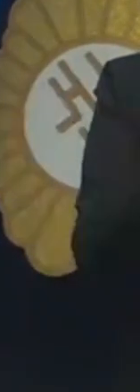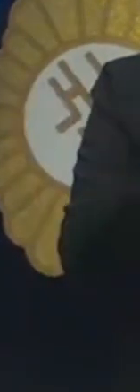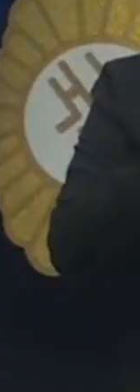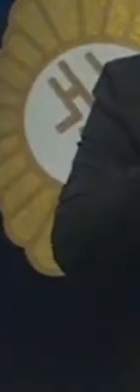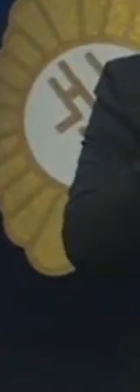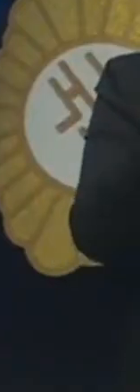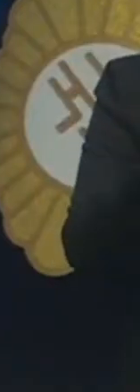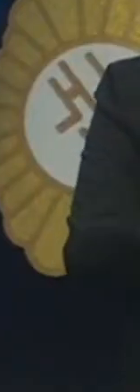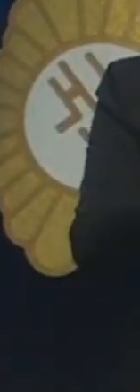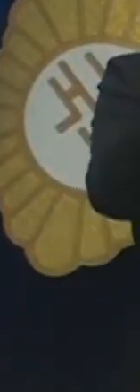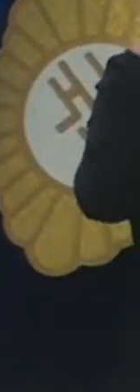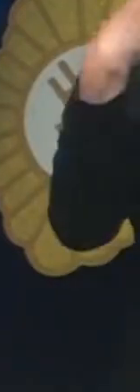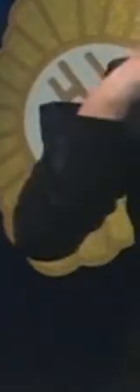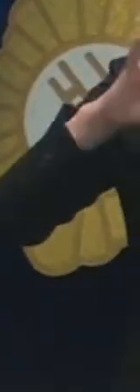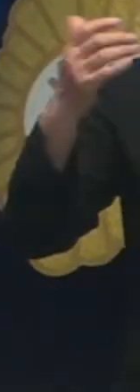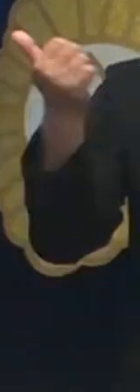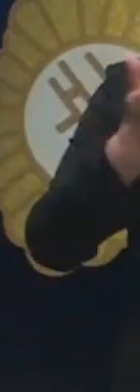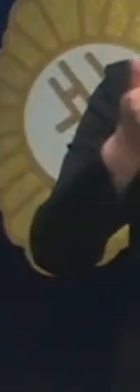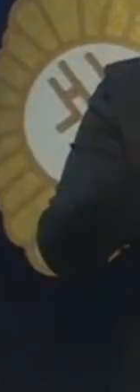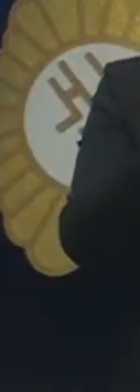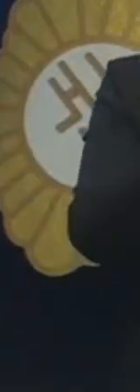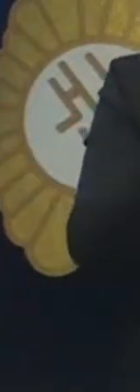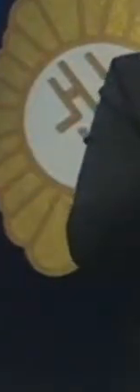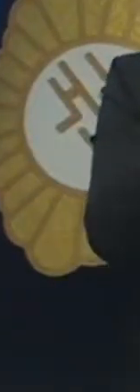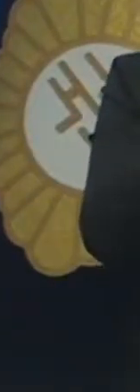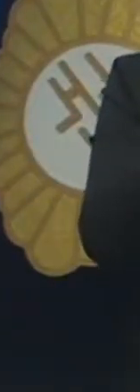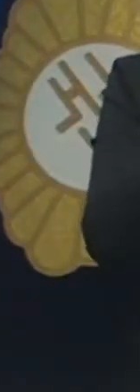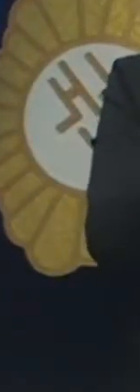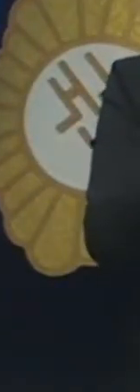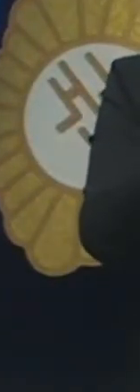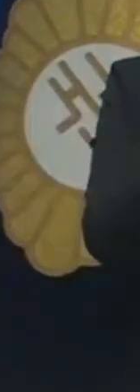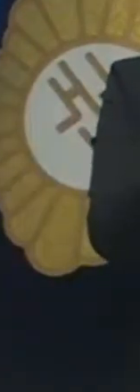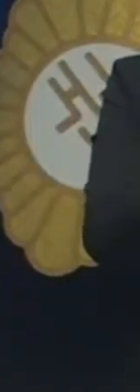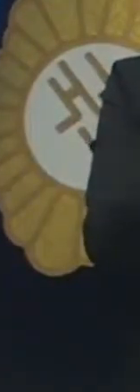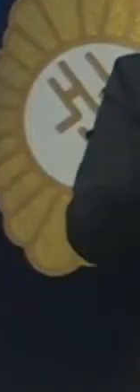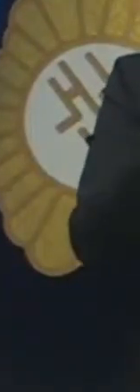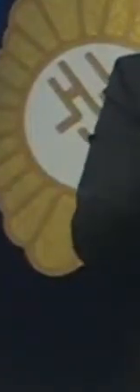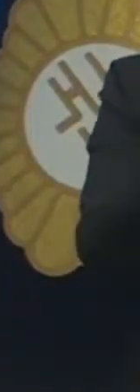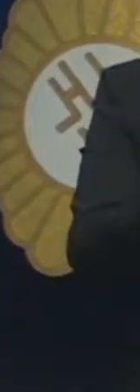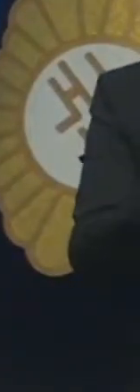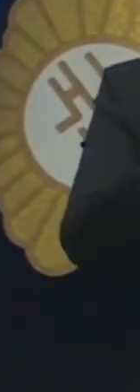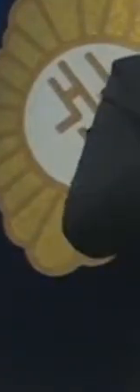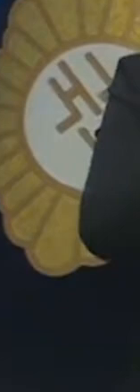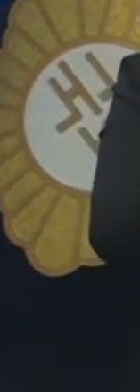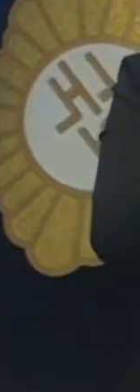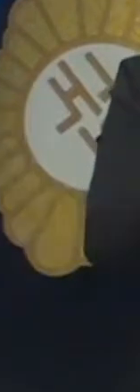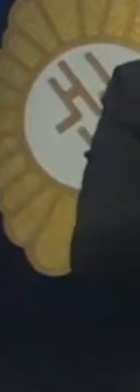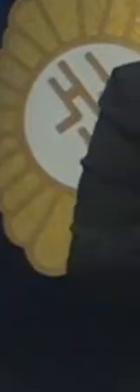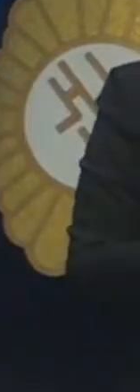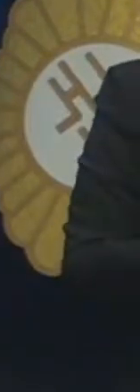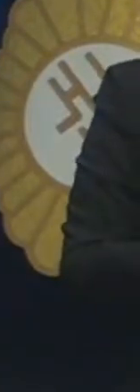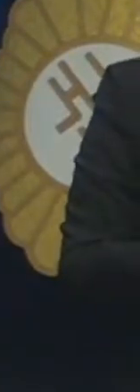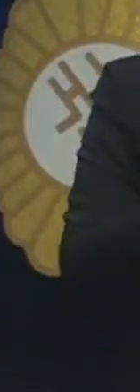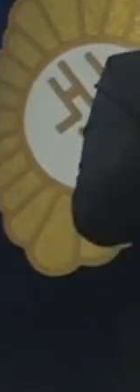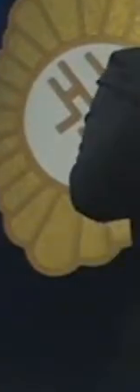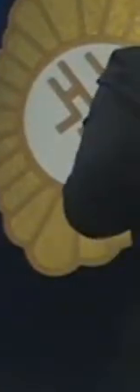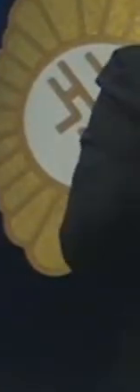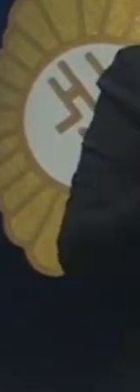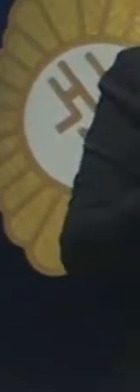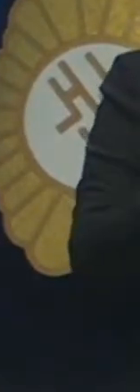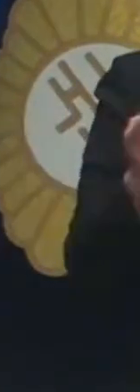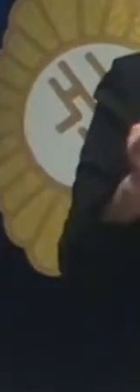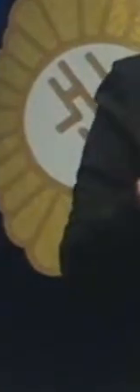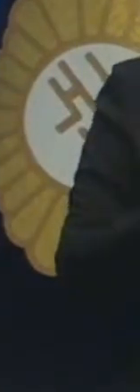것이며 정부와 국회가 어떤 노력을 했어도 이 문제를 해결하는 데 적극 나설 것입니다. 그러므로 해서 10만